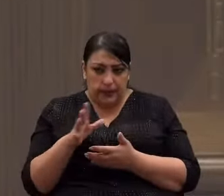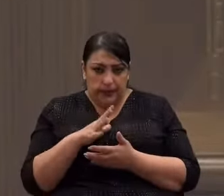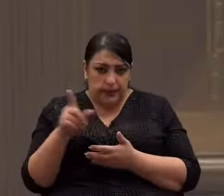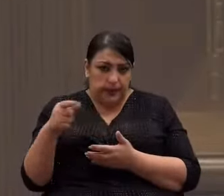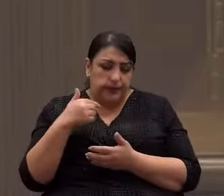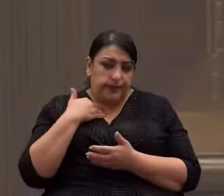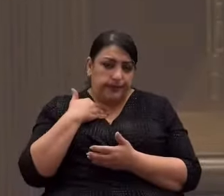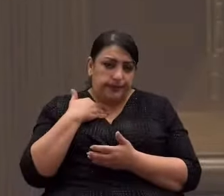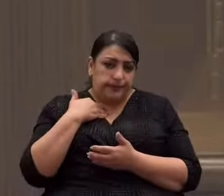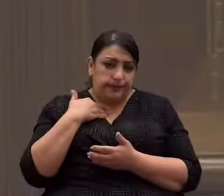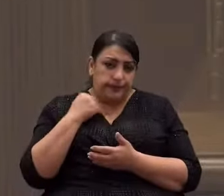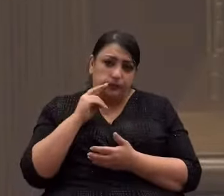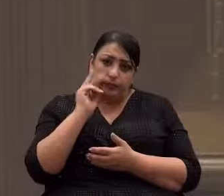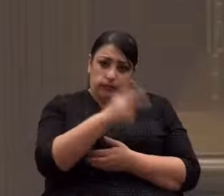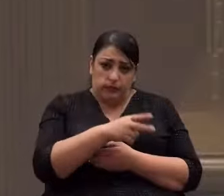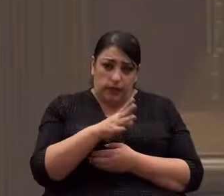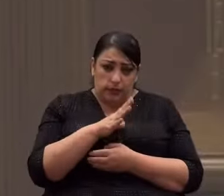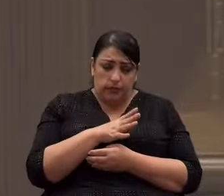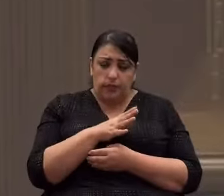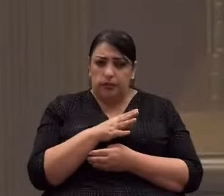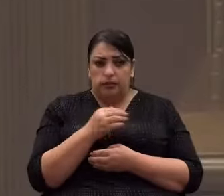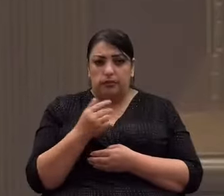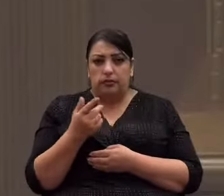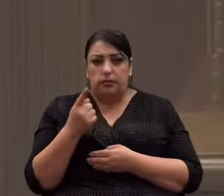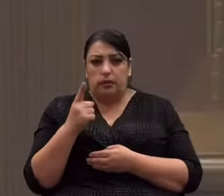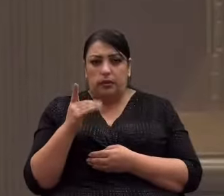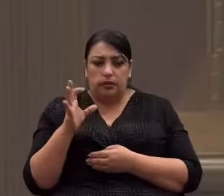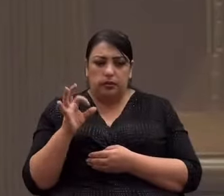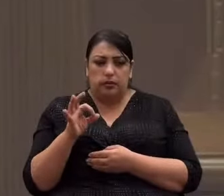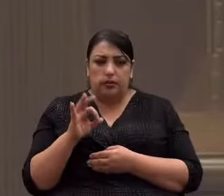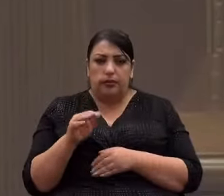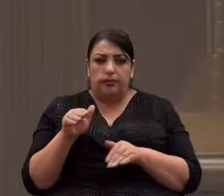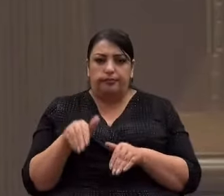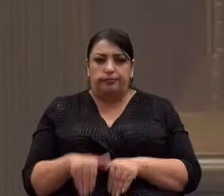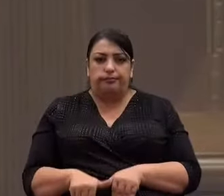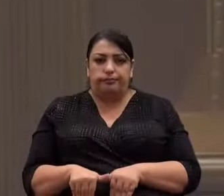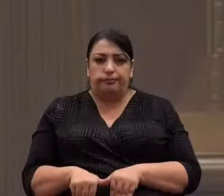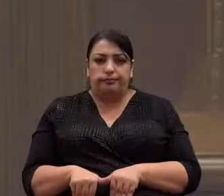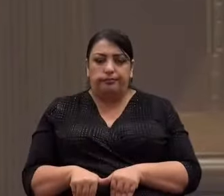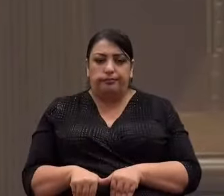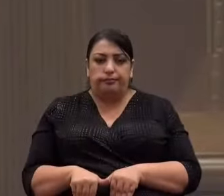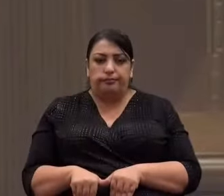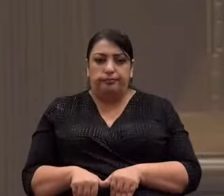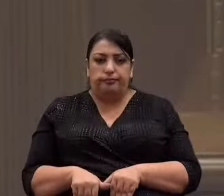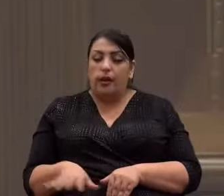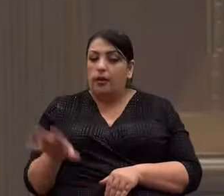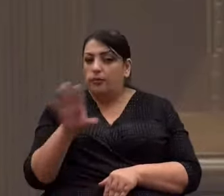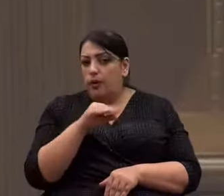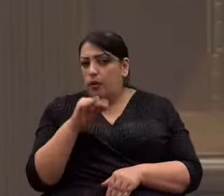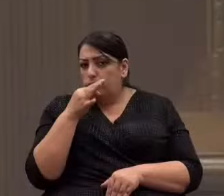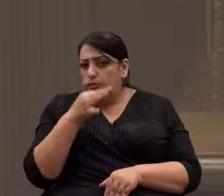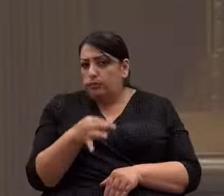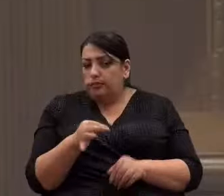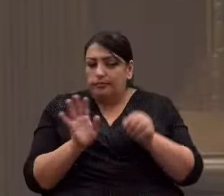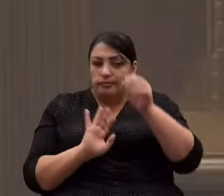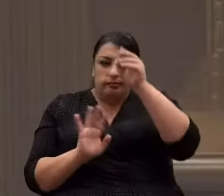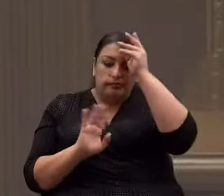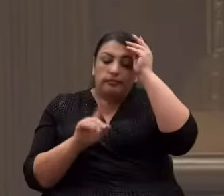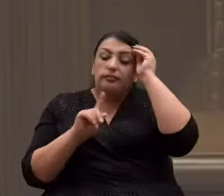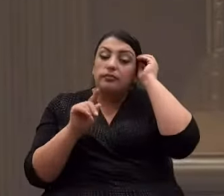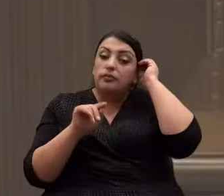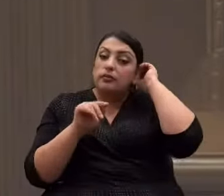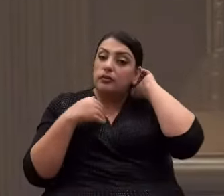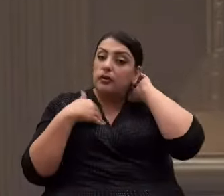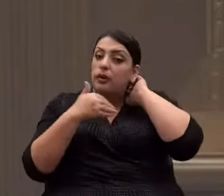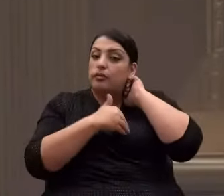եք երբևիցե մենք ունենում ենք 100%-անոց ձեռքերի բացակայություն սա ինչի մասին է խոսում ես չեմ ուզում